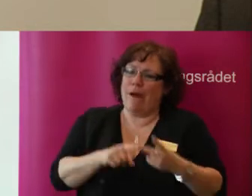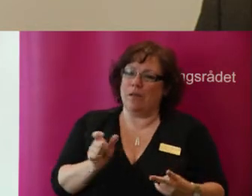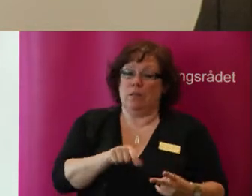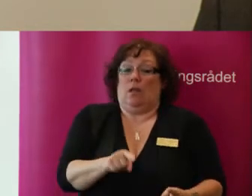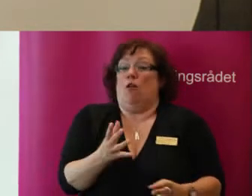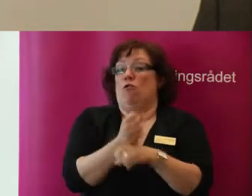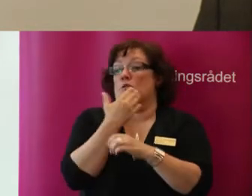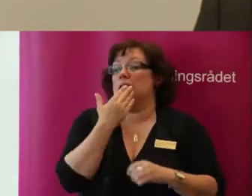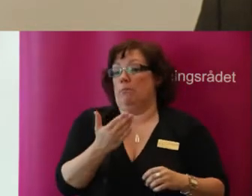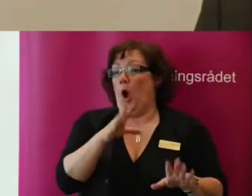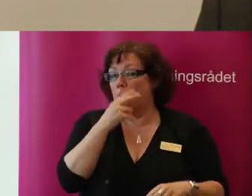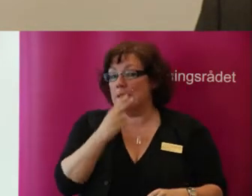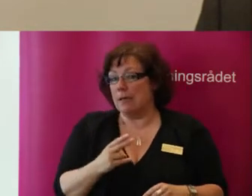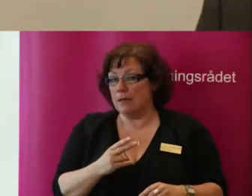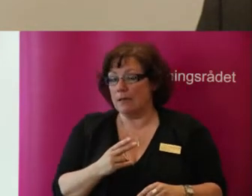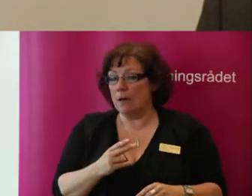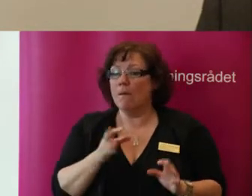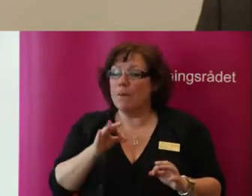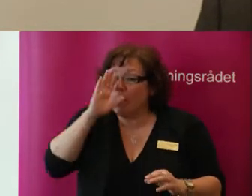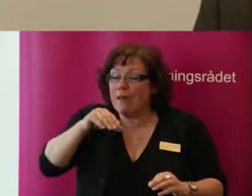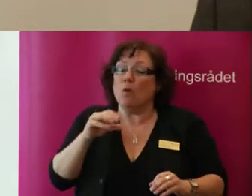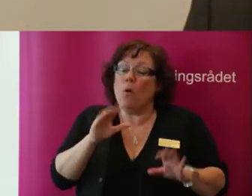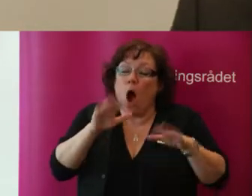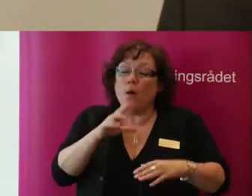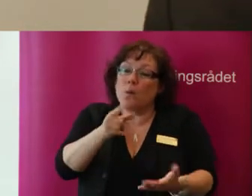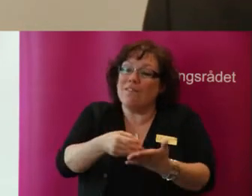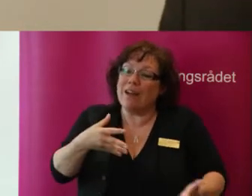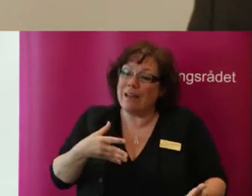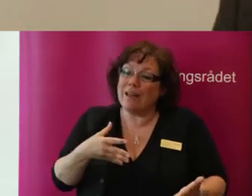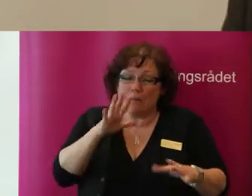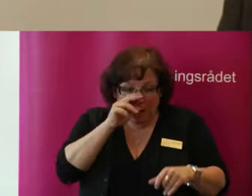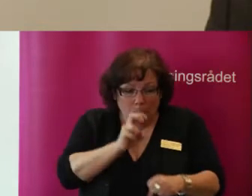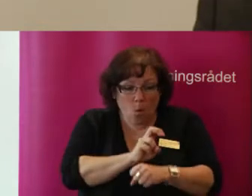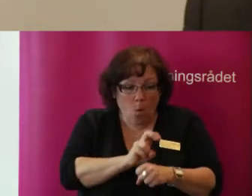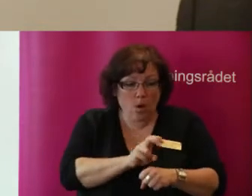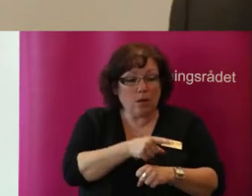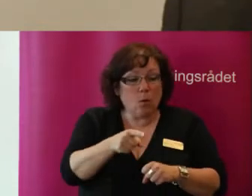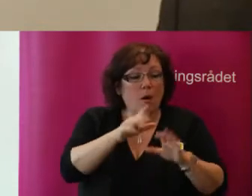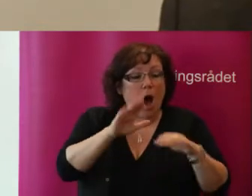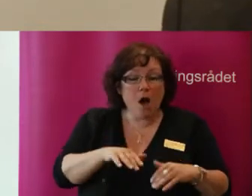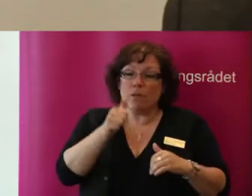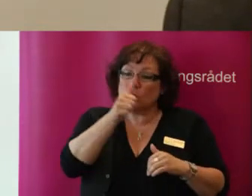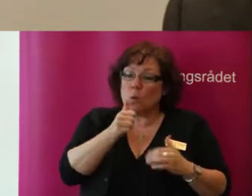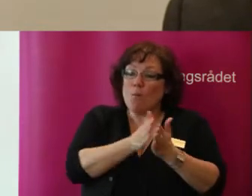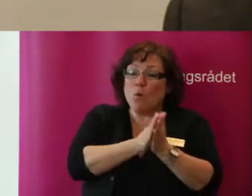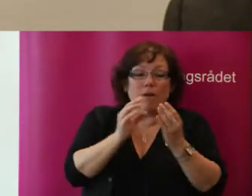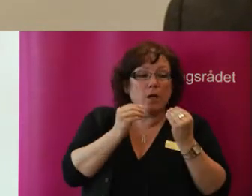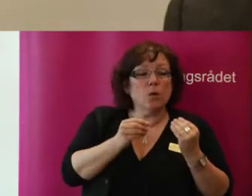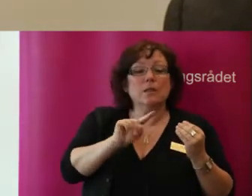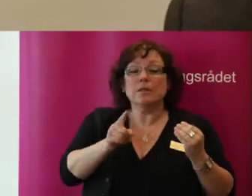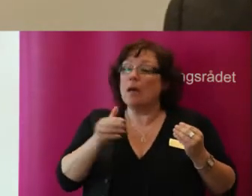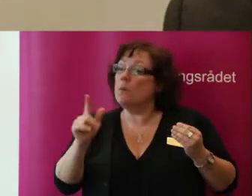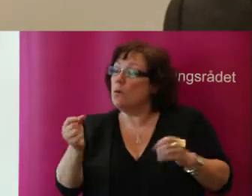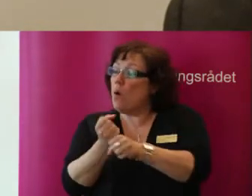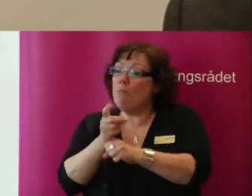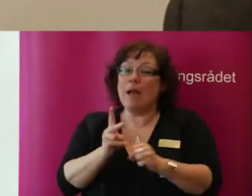väldigt framgångsrikt. Och det vet man ju bara därför att man har utvärderat det. Man har ju kollat upp att ta de vägen. Går de till arbete, går de till andra studier.